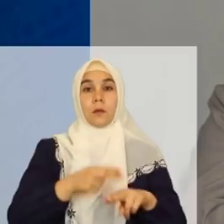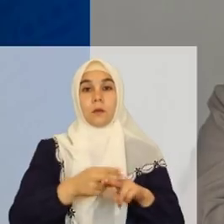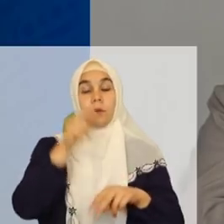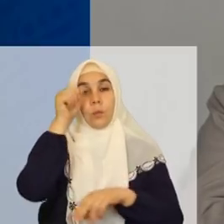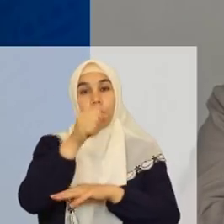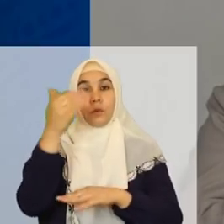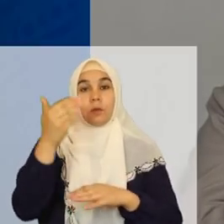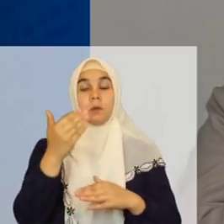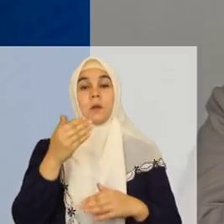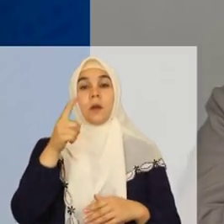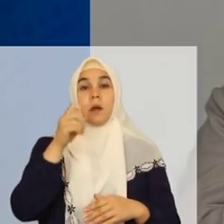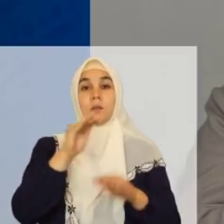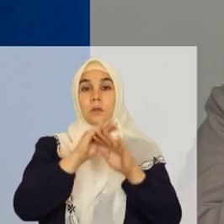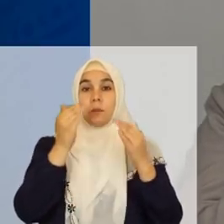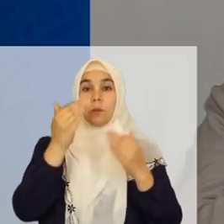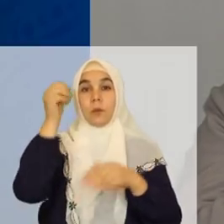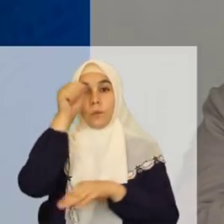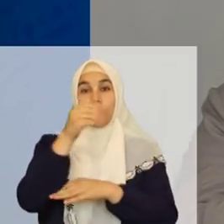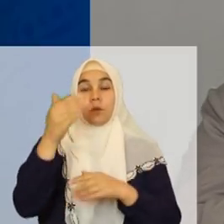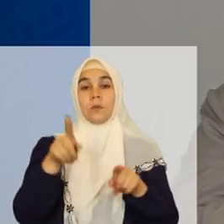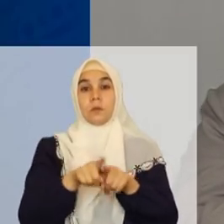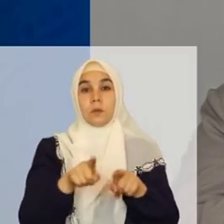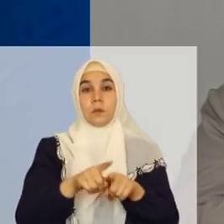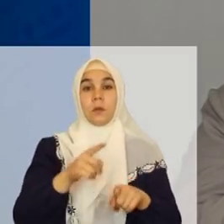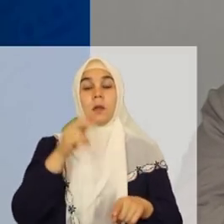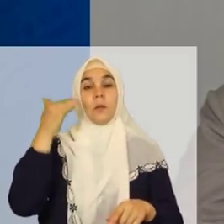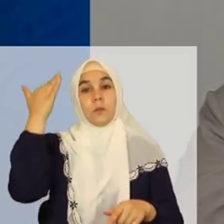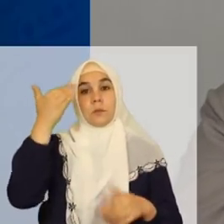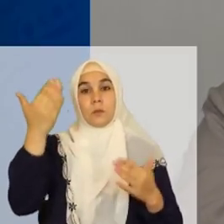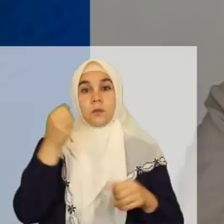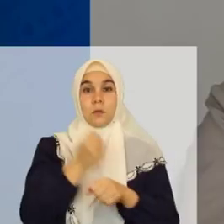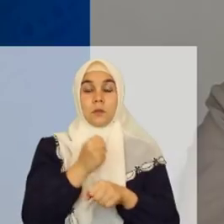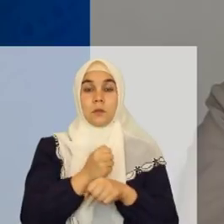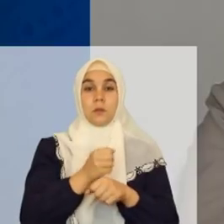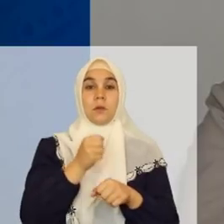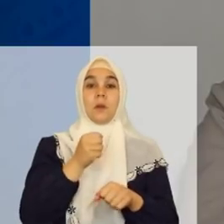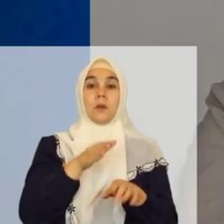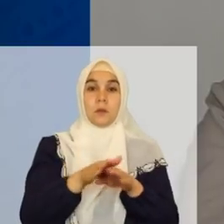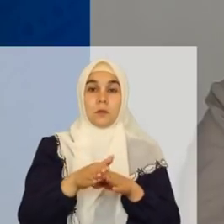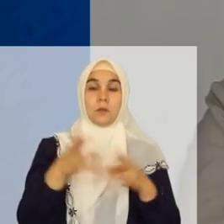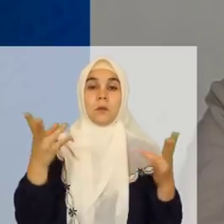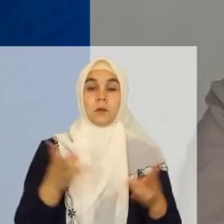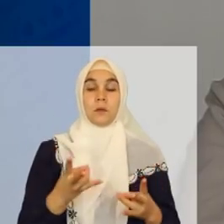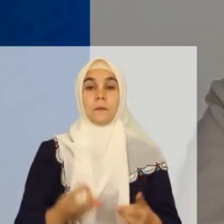Ibodatlar, jumladan haj ibodati, xuddi shu niyat uchun xizmat qiladi.